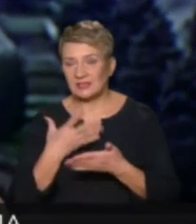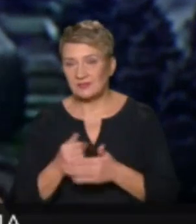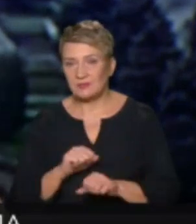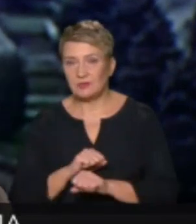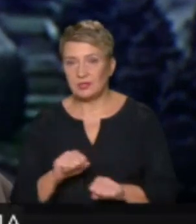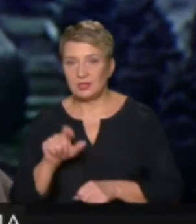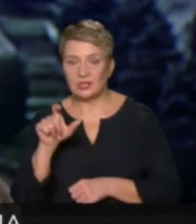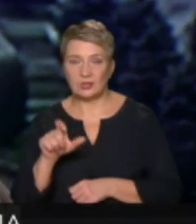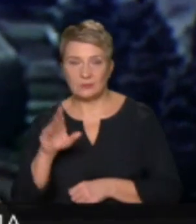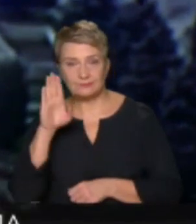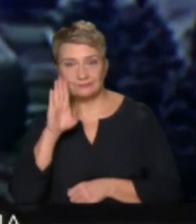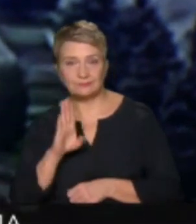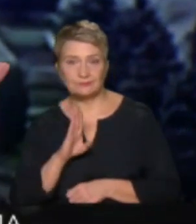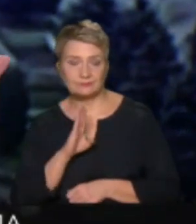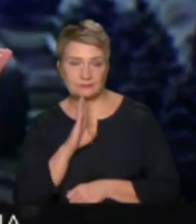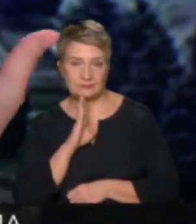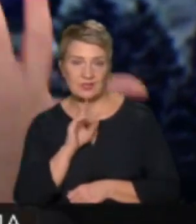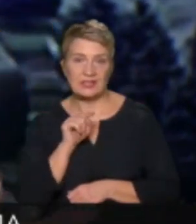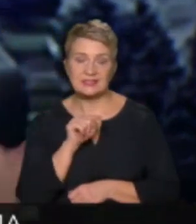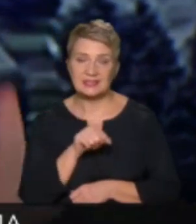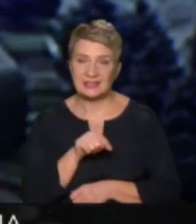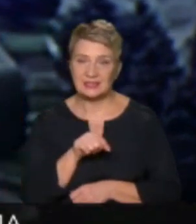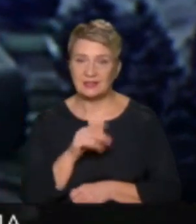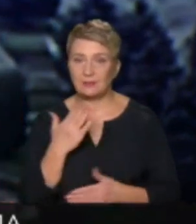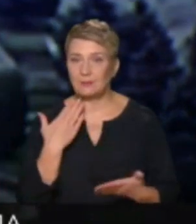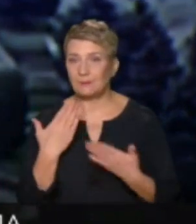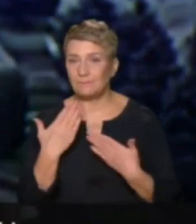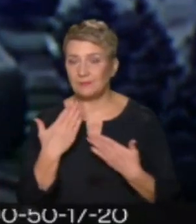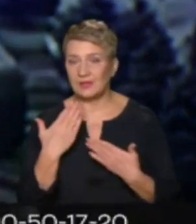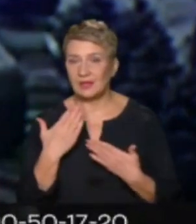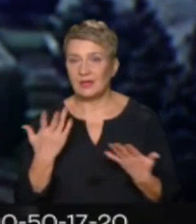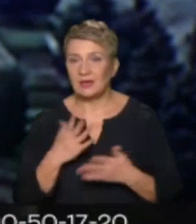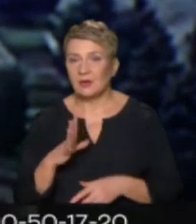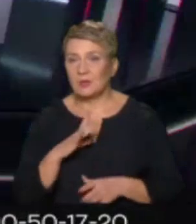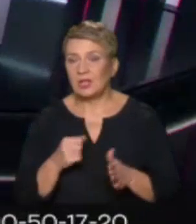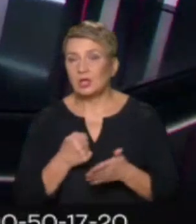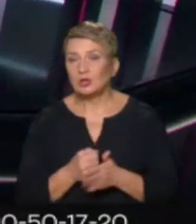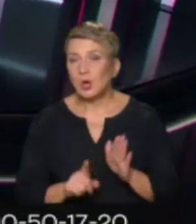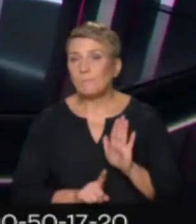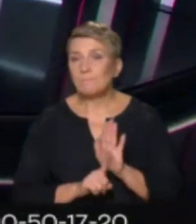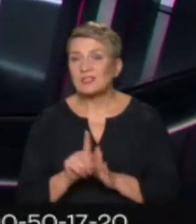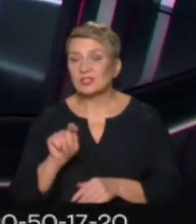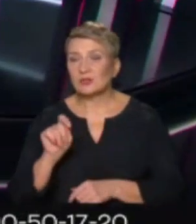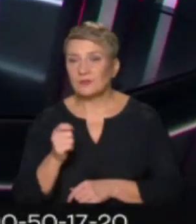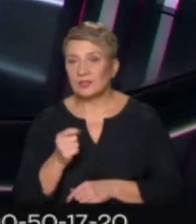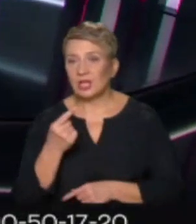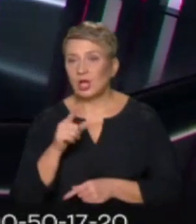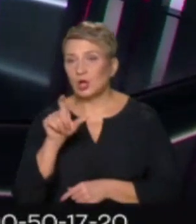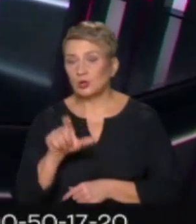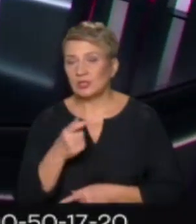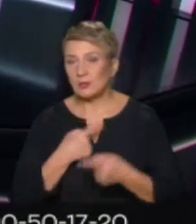або героїню, виходячи з тих, з тієї пам'яті, яка була до початку війни. Але людина повертається зовсім